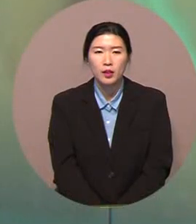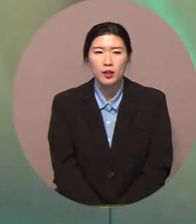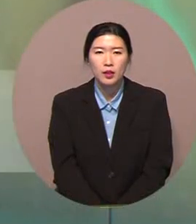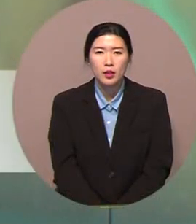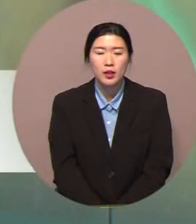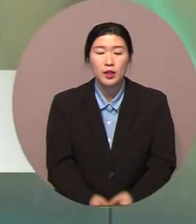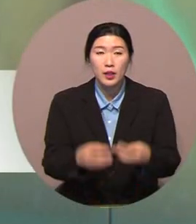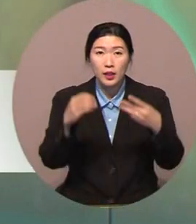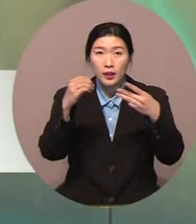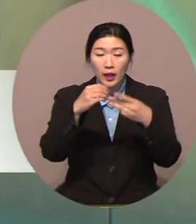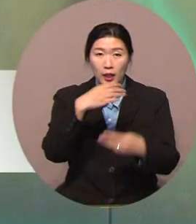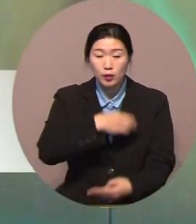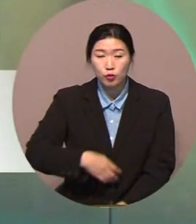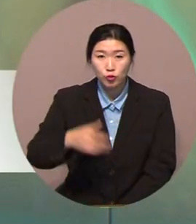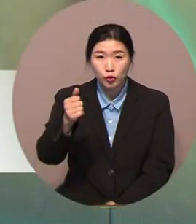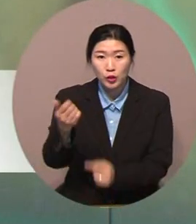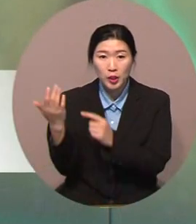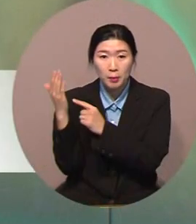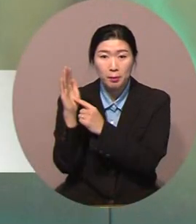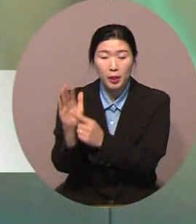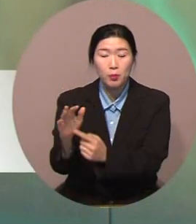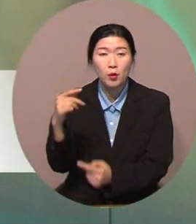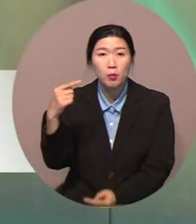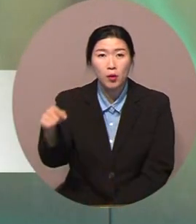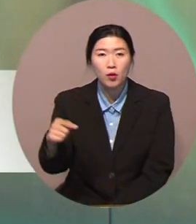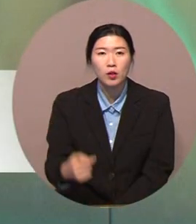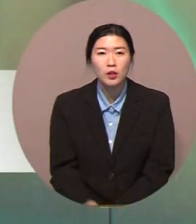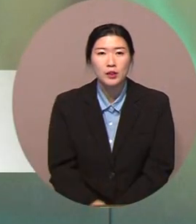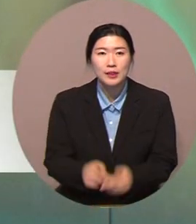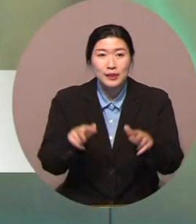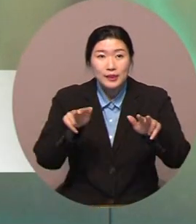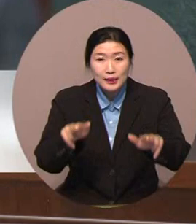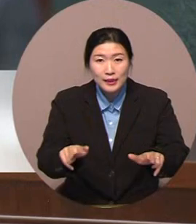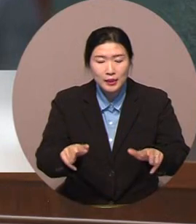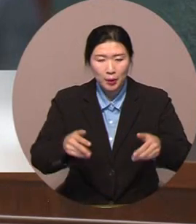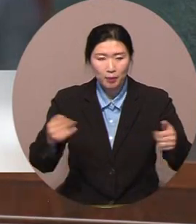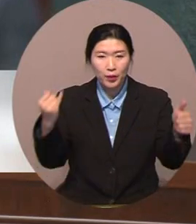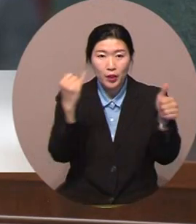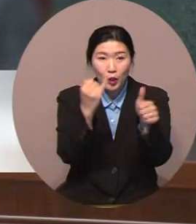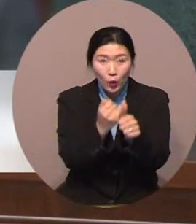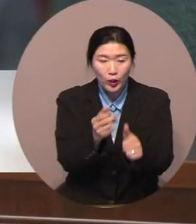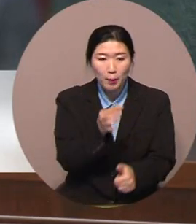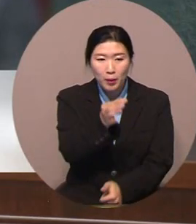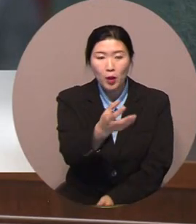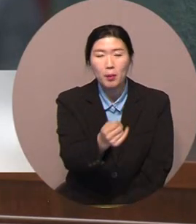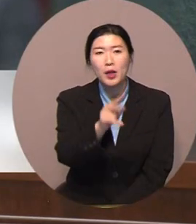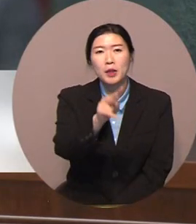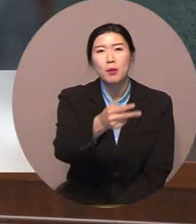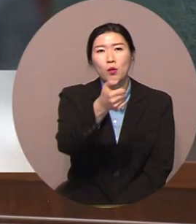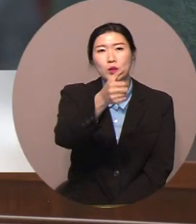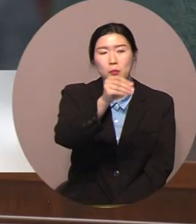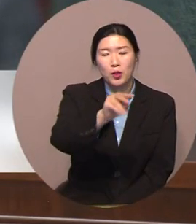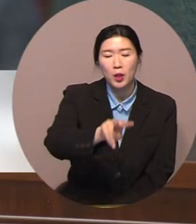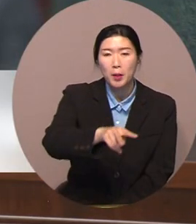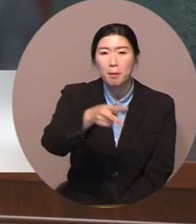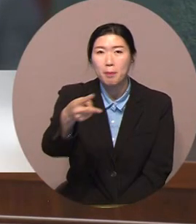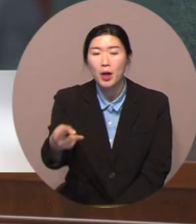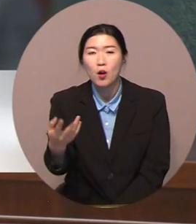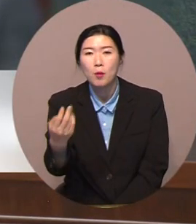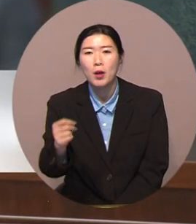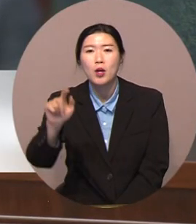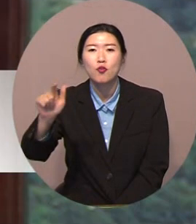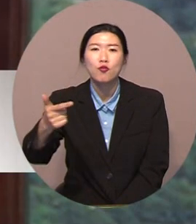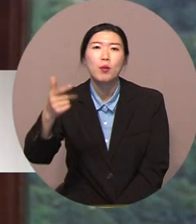가세로 태안 군수가 군의회 시정 연설에서 현재 250만 원인 결혼 장려금을 두배 이상